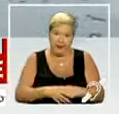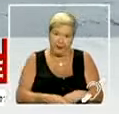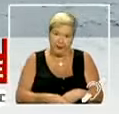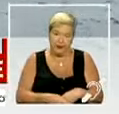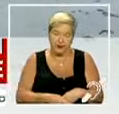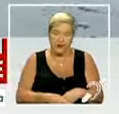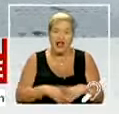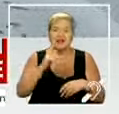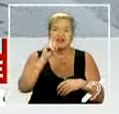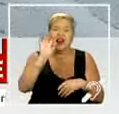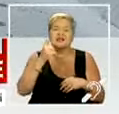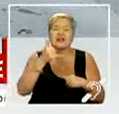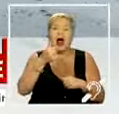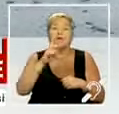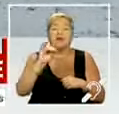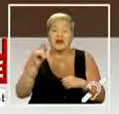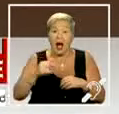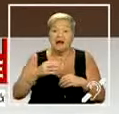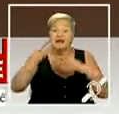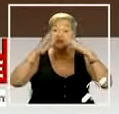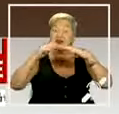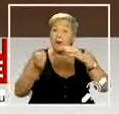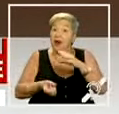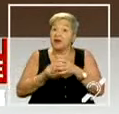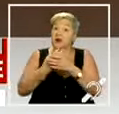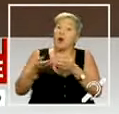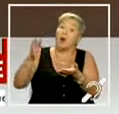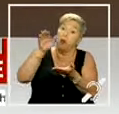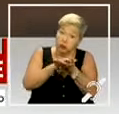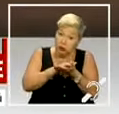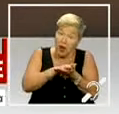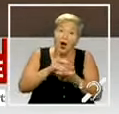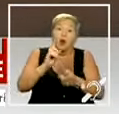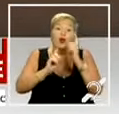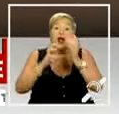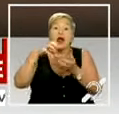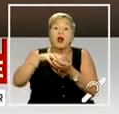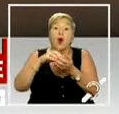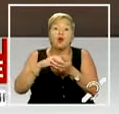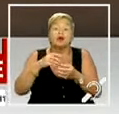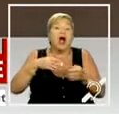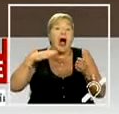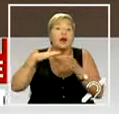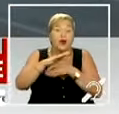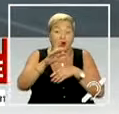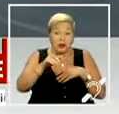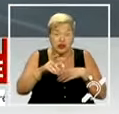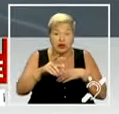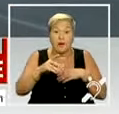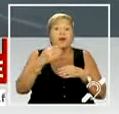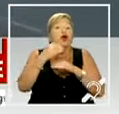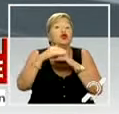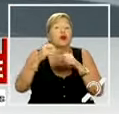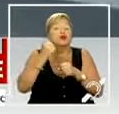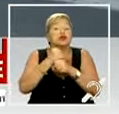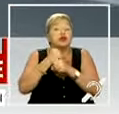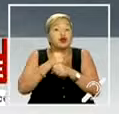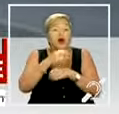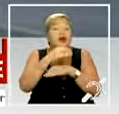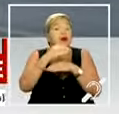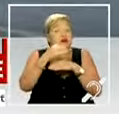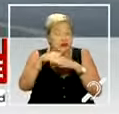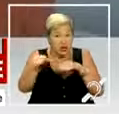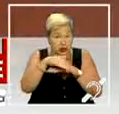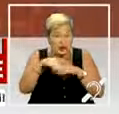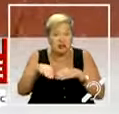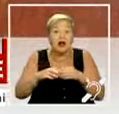Pe Transalpina este strat nou de zăpadă, iar pe unele porțiuni s-a format polei. Angajații de la Drumuri Naționale Târgu Jiu au intervenit cu materiale